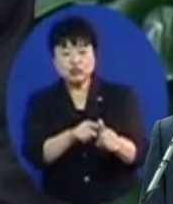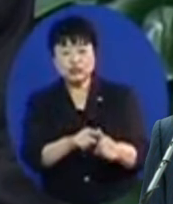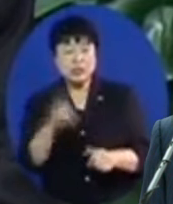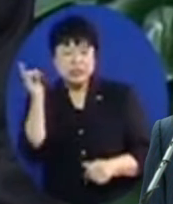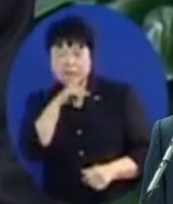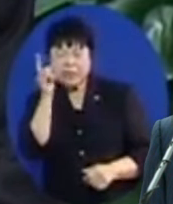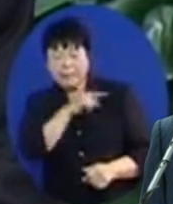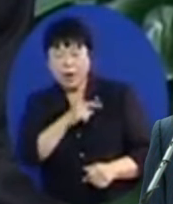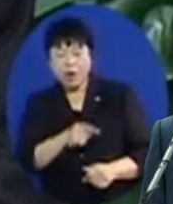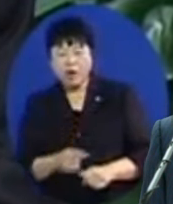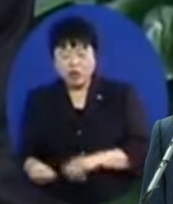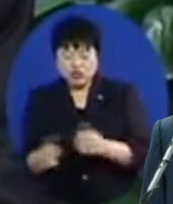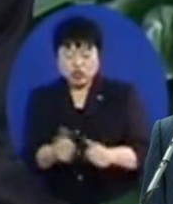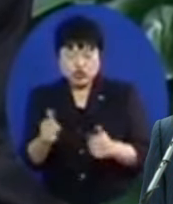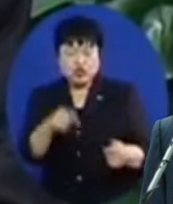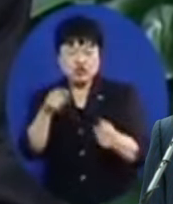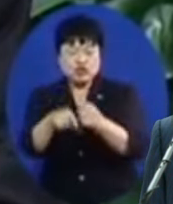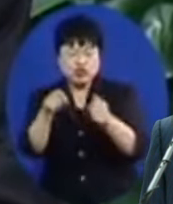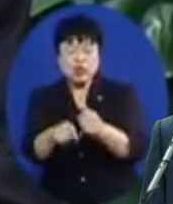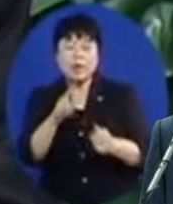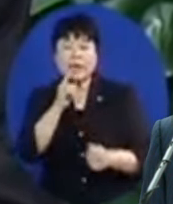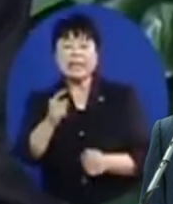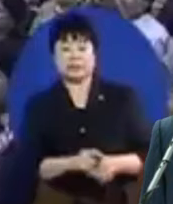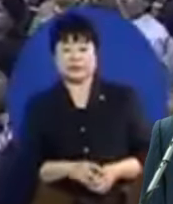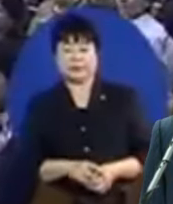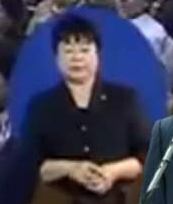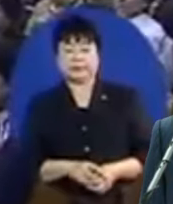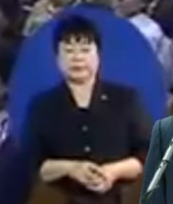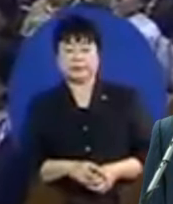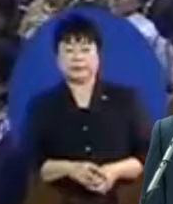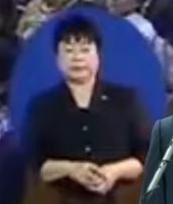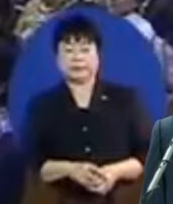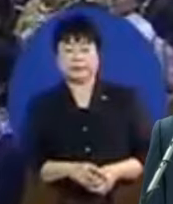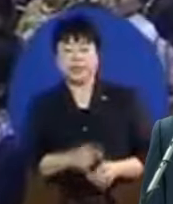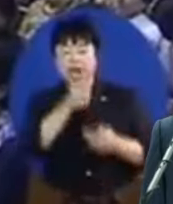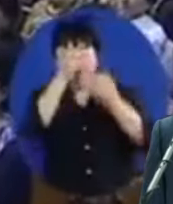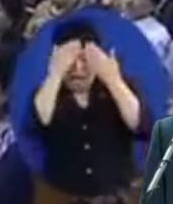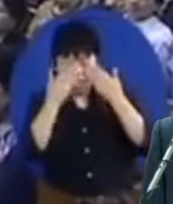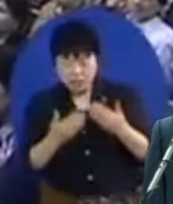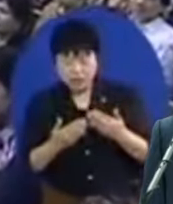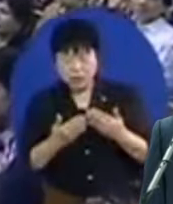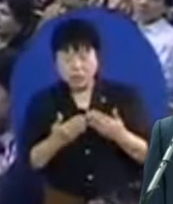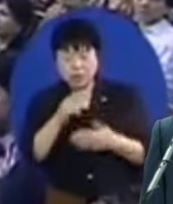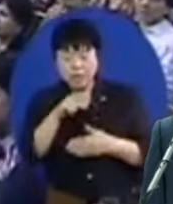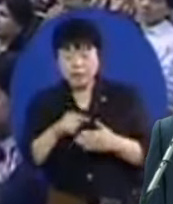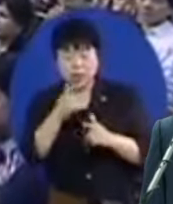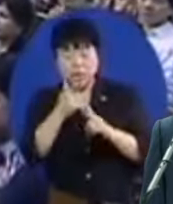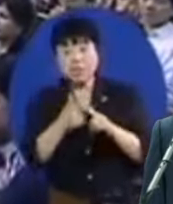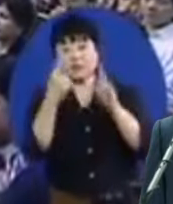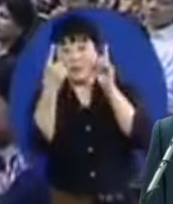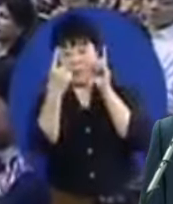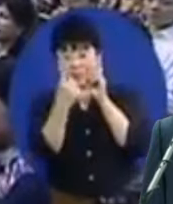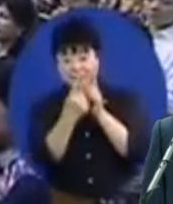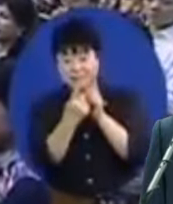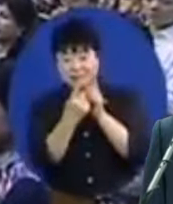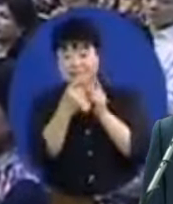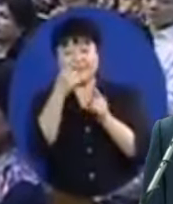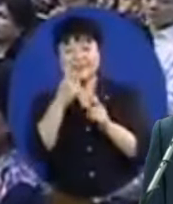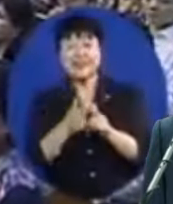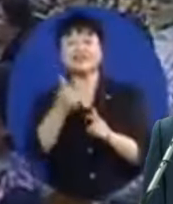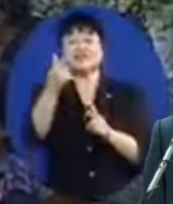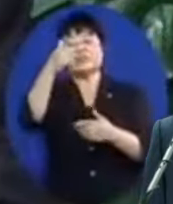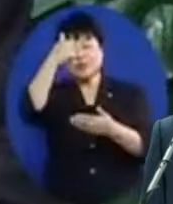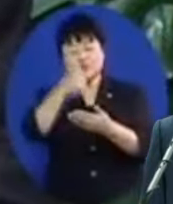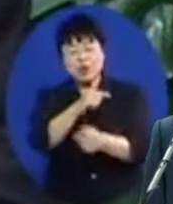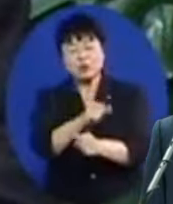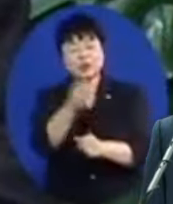죽어도 마땅하다고 말했습니다. 그런 김대두의 철창을 통해서 예수님이 찾아오신 것입니다. 예수님은 그